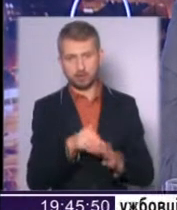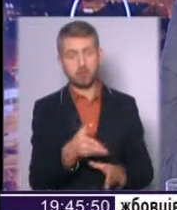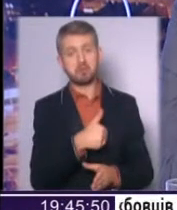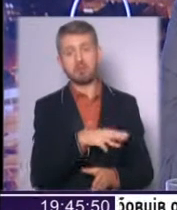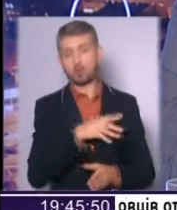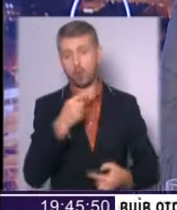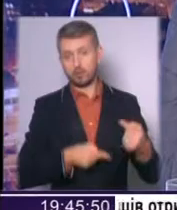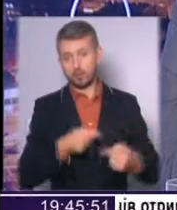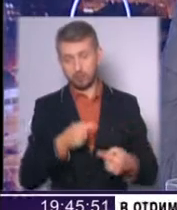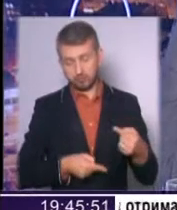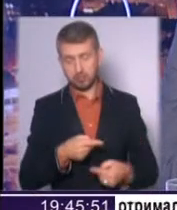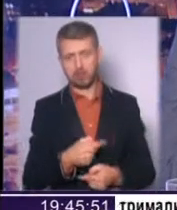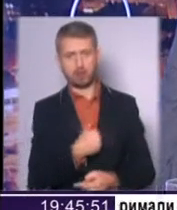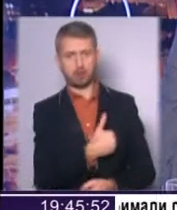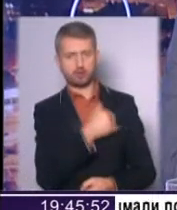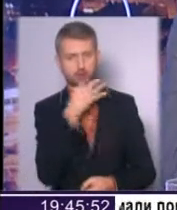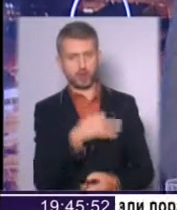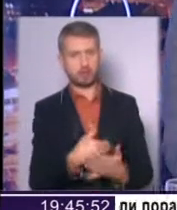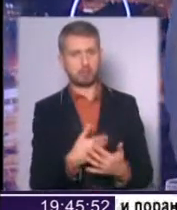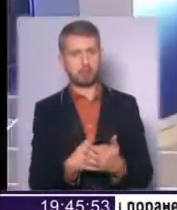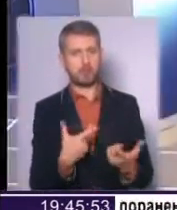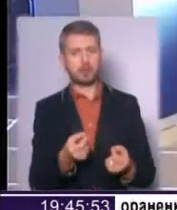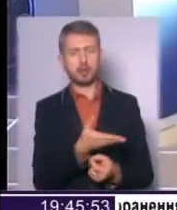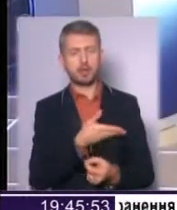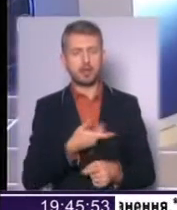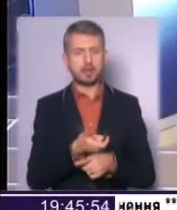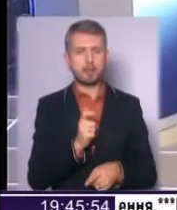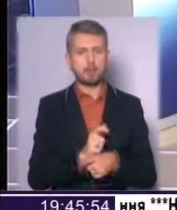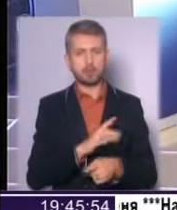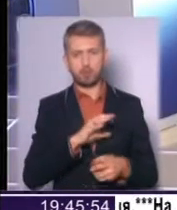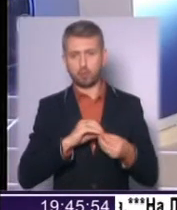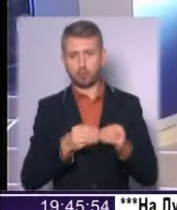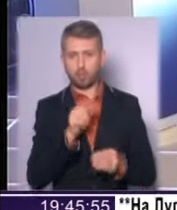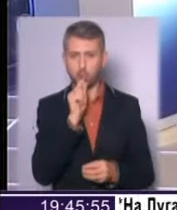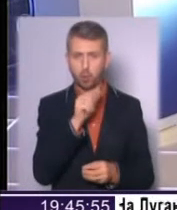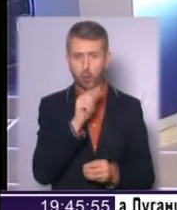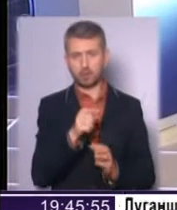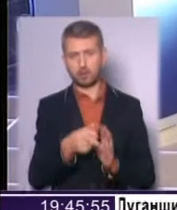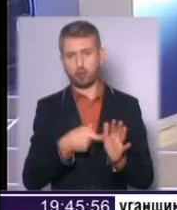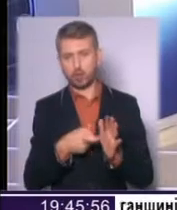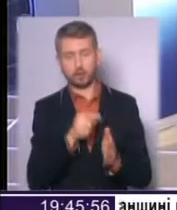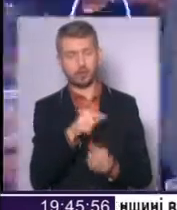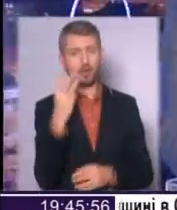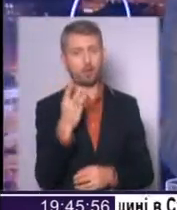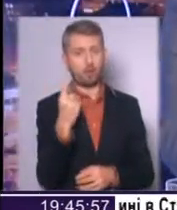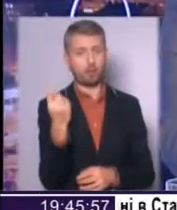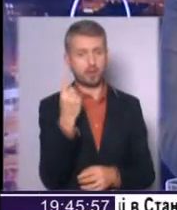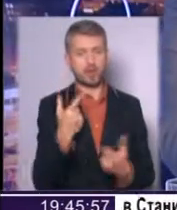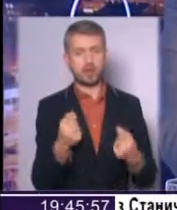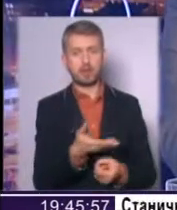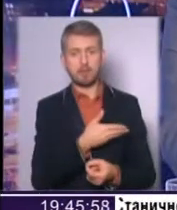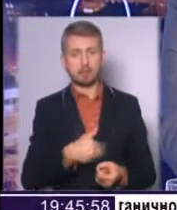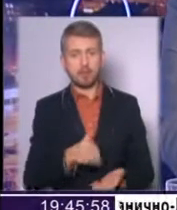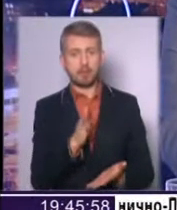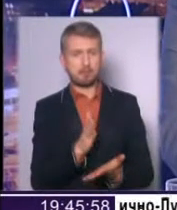влаштовує сьогодні курси політика уряду і коаліції в цілому, можливо, таку опозиційну групу ми і створимо в